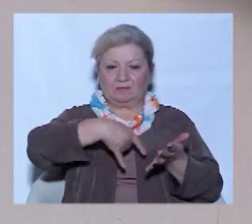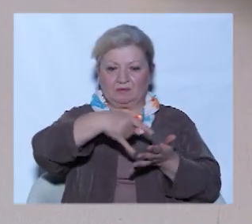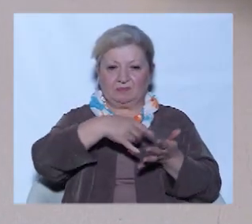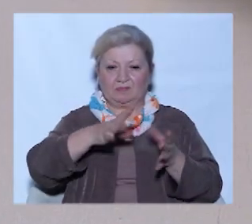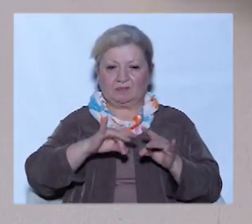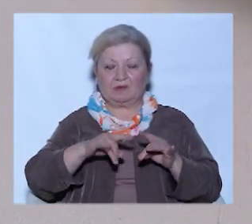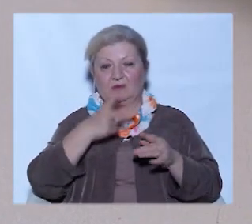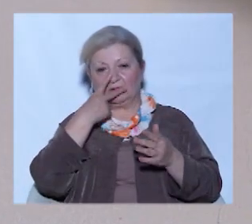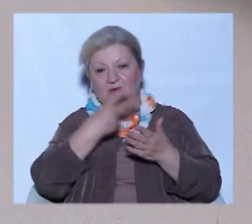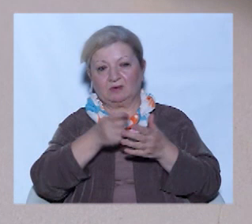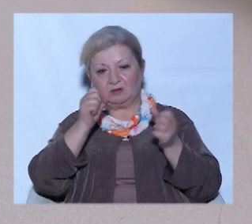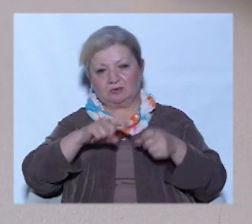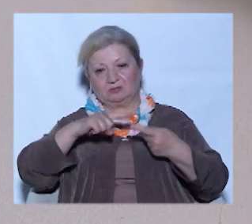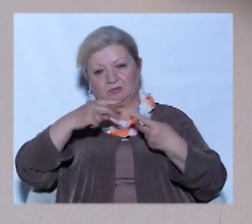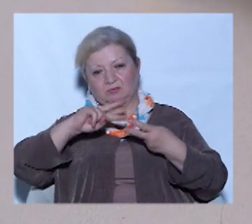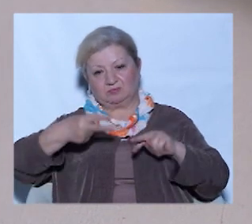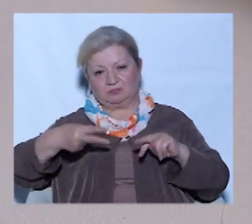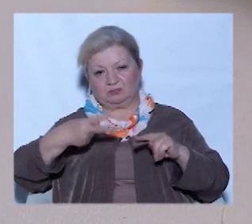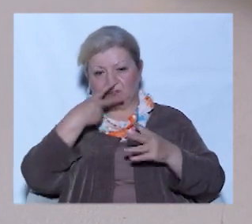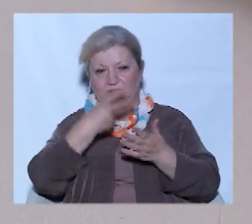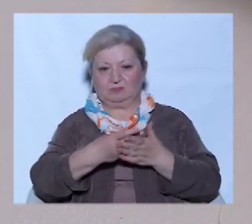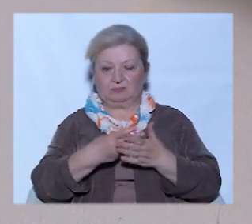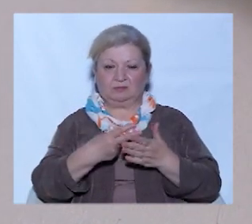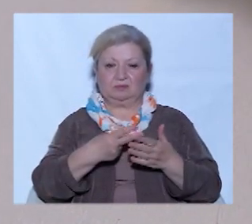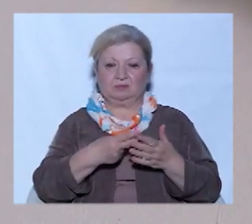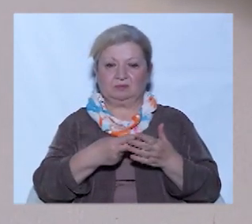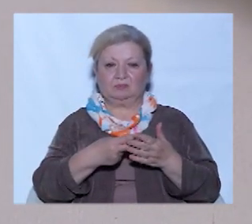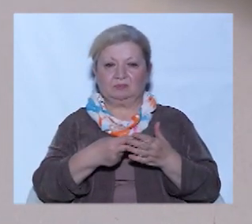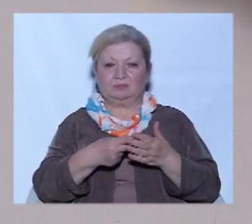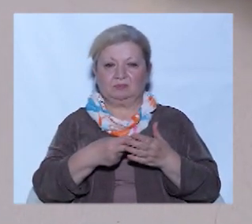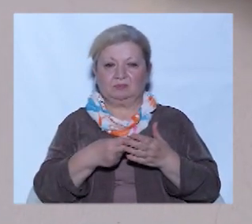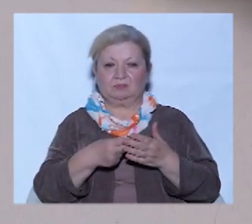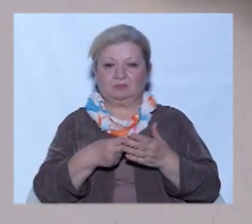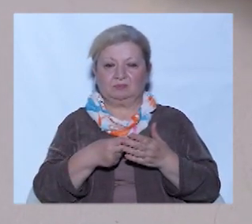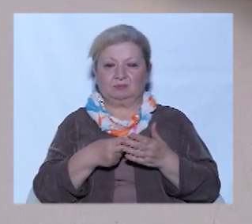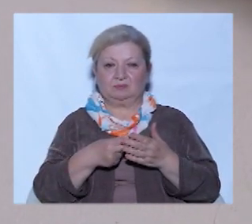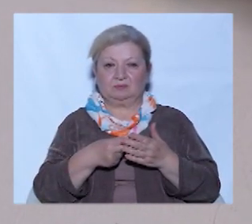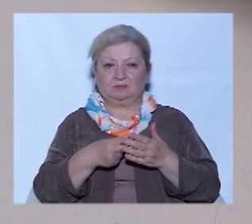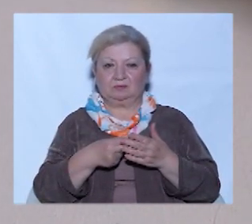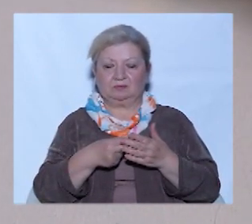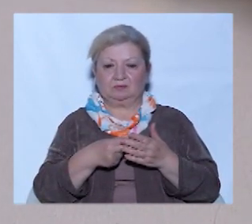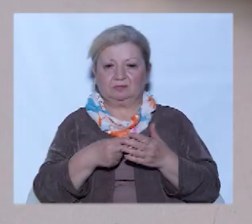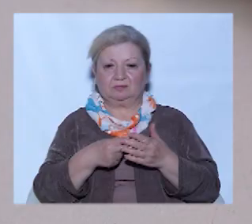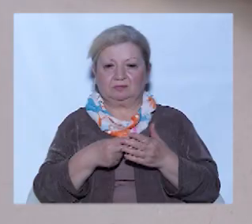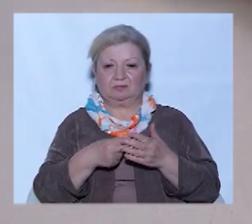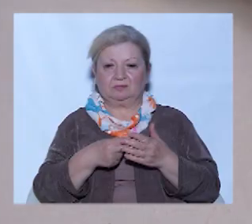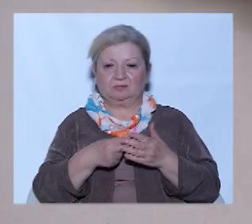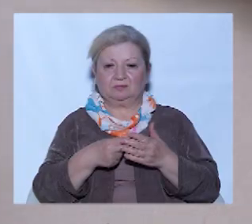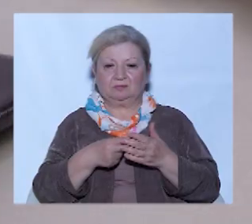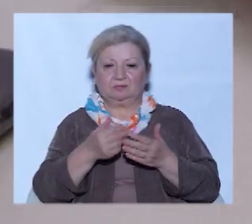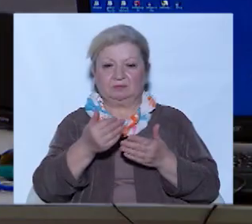მაგნიტზე. მაგრამ ჩვენ ეს მოვლენა სხვანაირად განვიხილოთ. მოდით ასე გამოვწიოთ ეს.